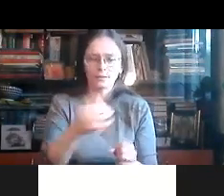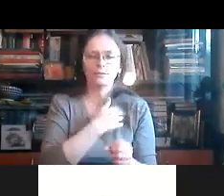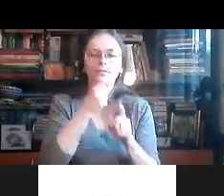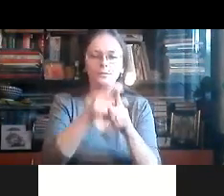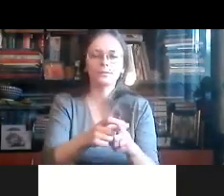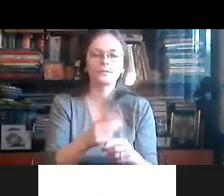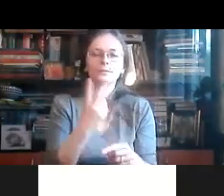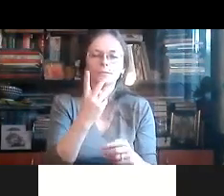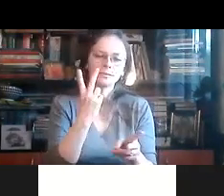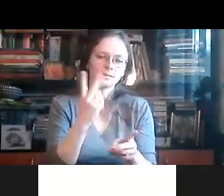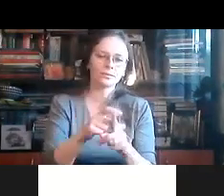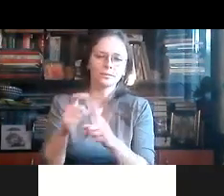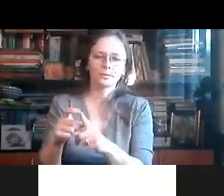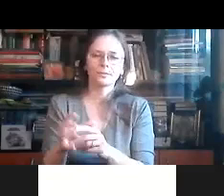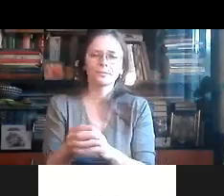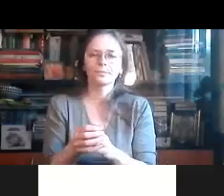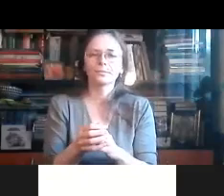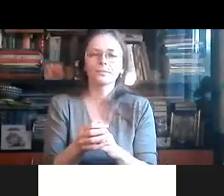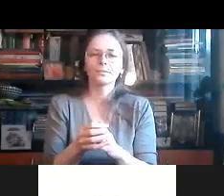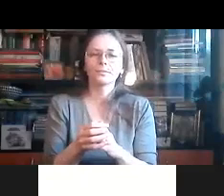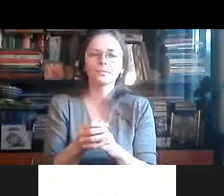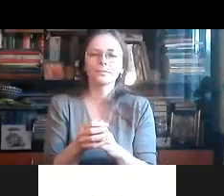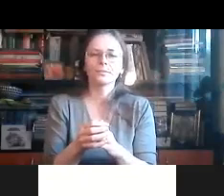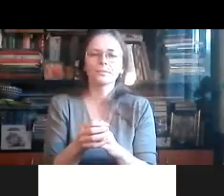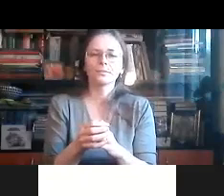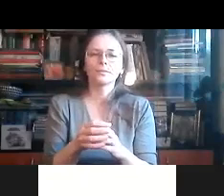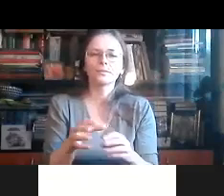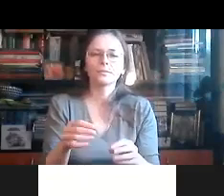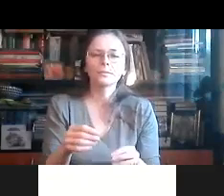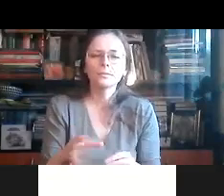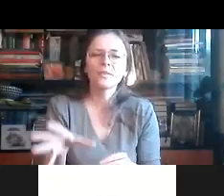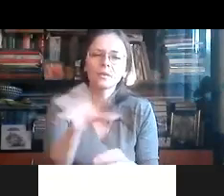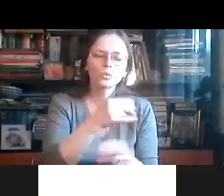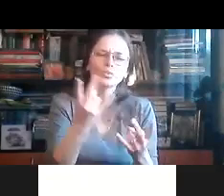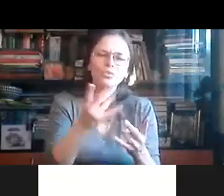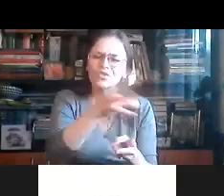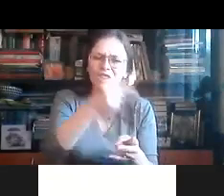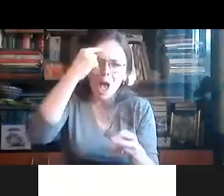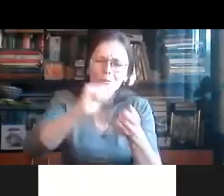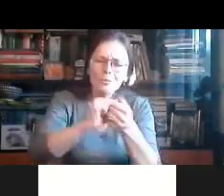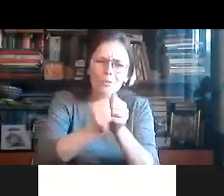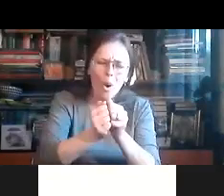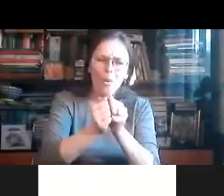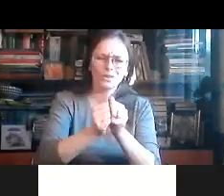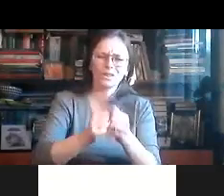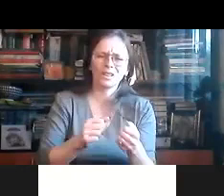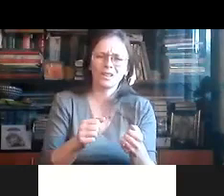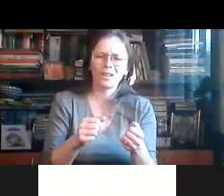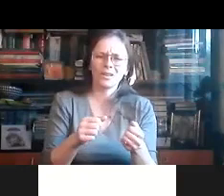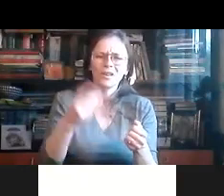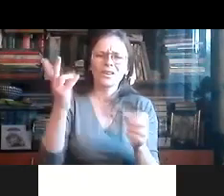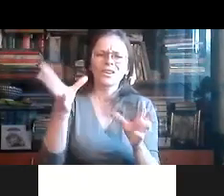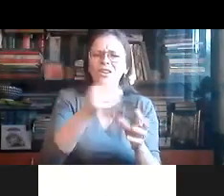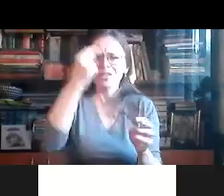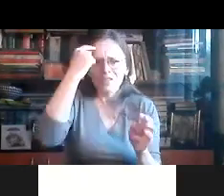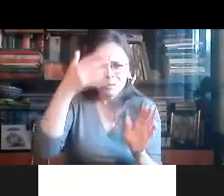хотел сказать, что как бы мы нужно всегда помнить, что ну, как бы все это понимают, как бы такие как бы тривиальные вещи,